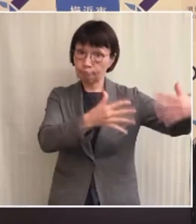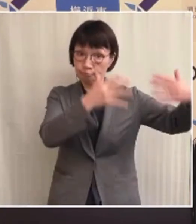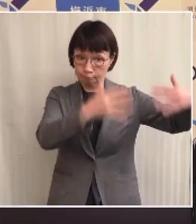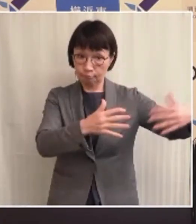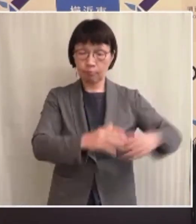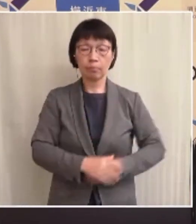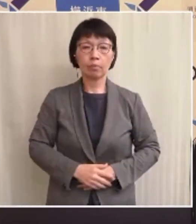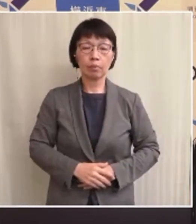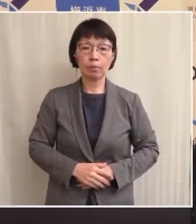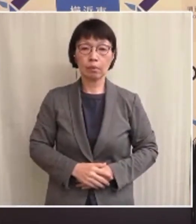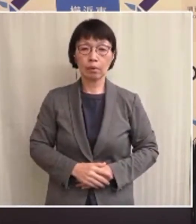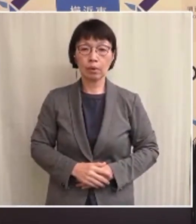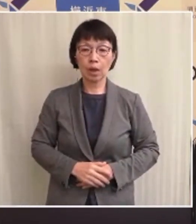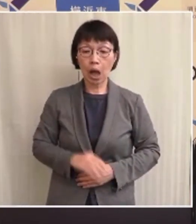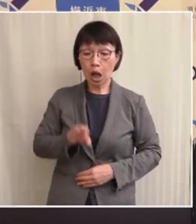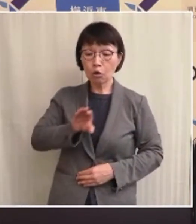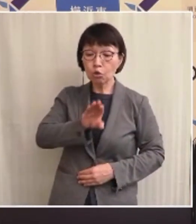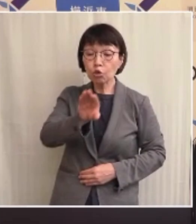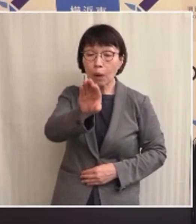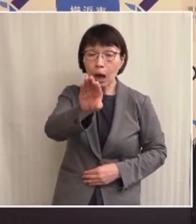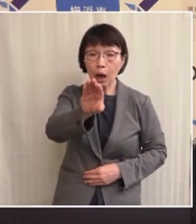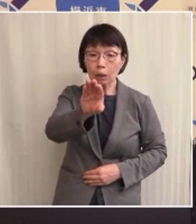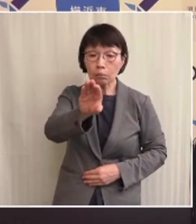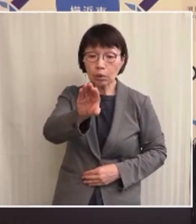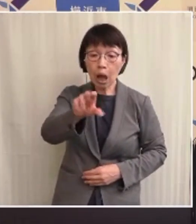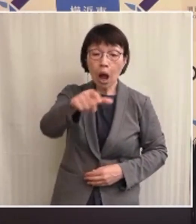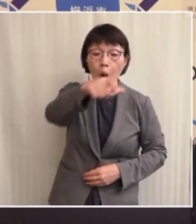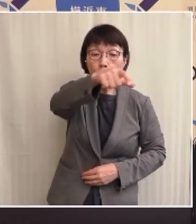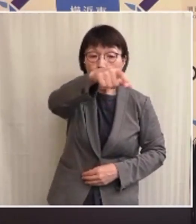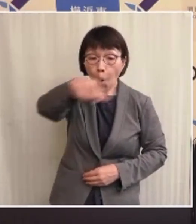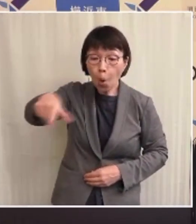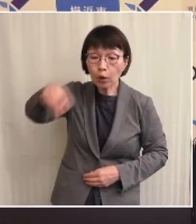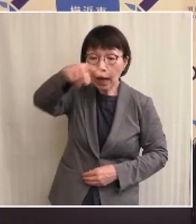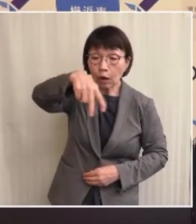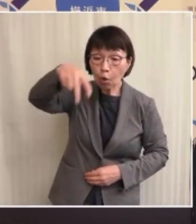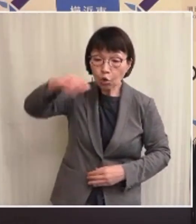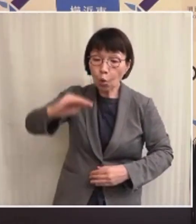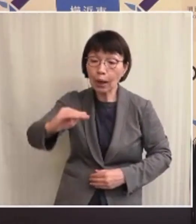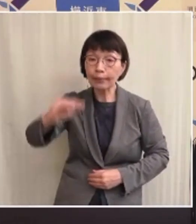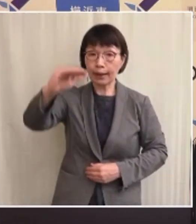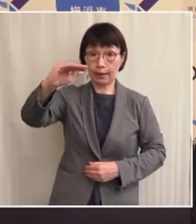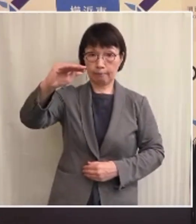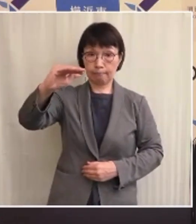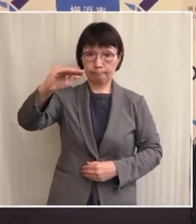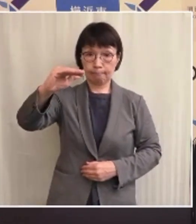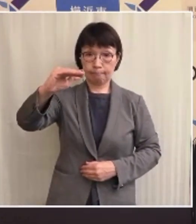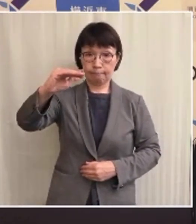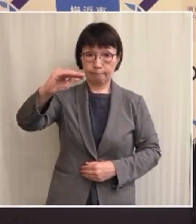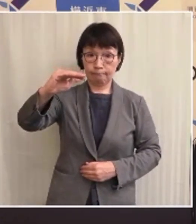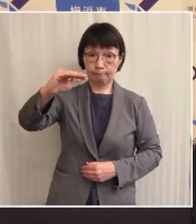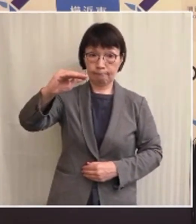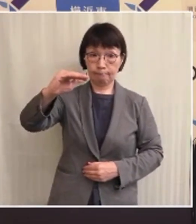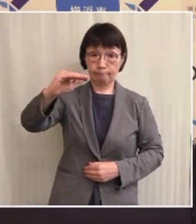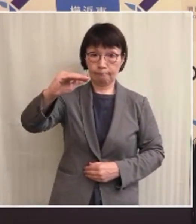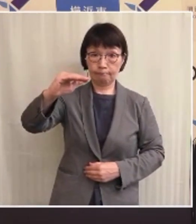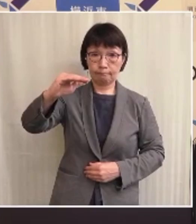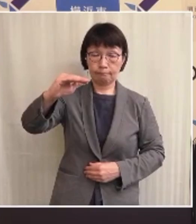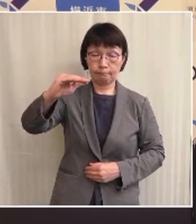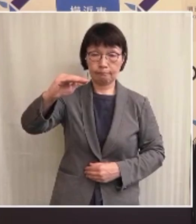やはりこう車から見ると、こう横断歩道が高くなるっていうことで、ごめんな